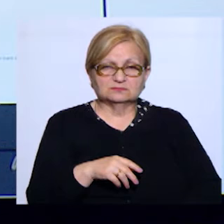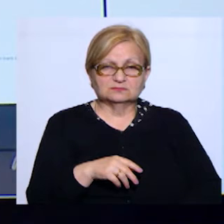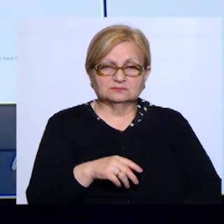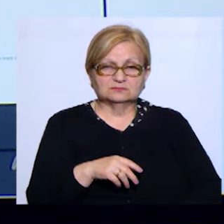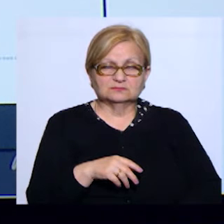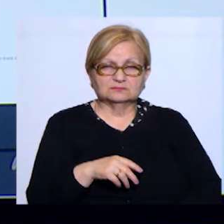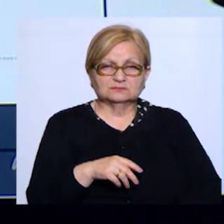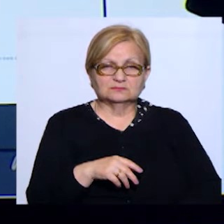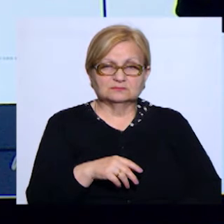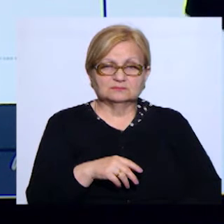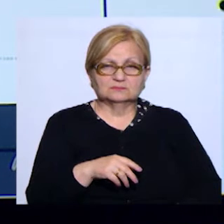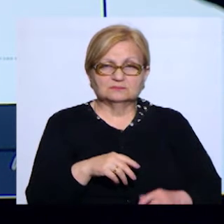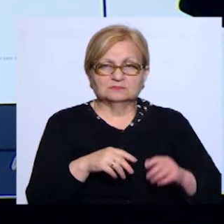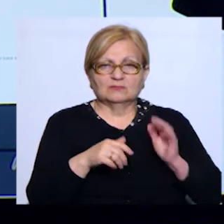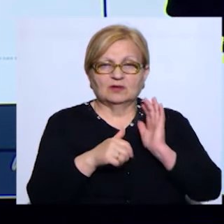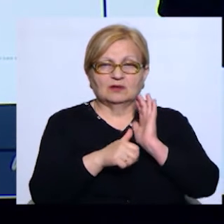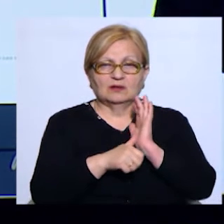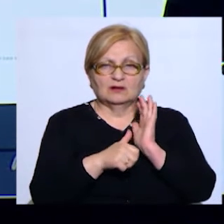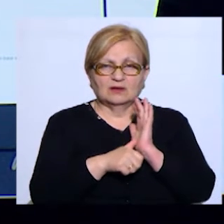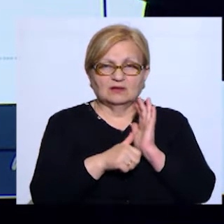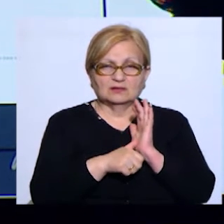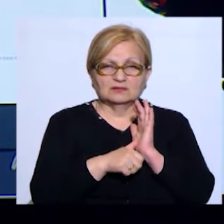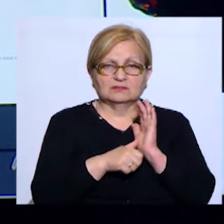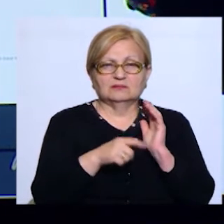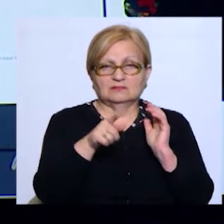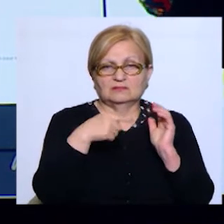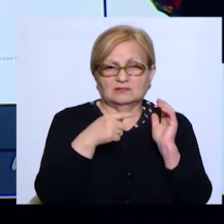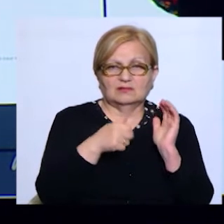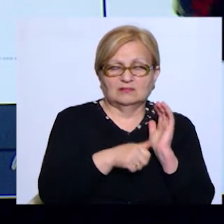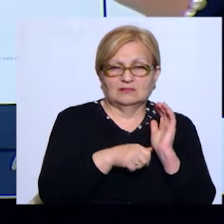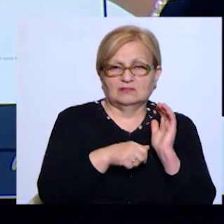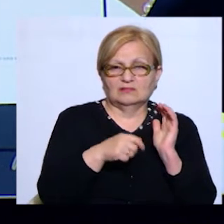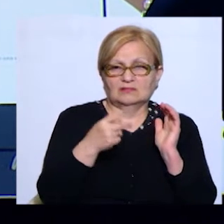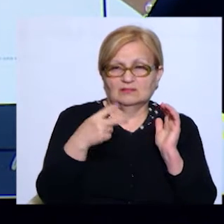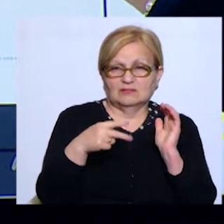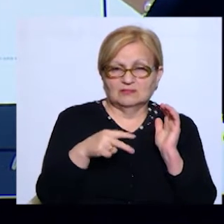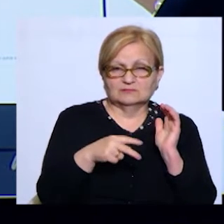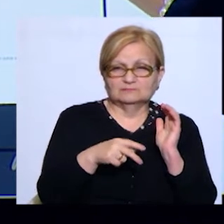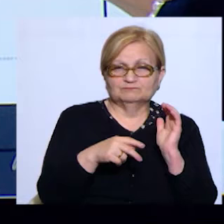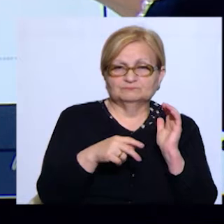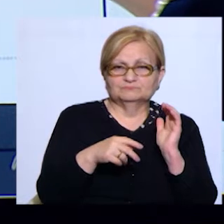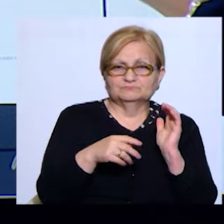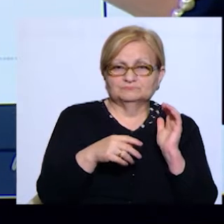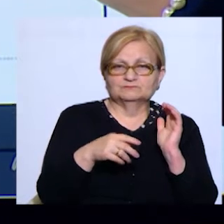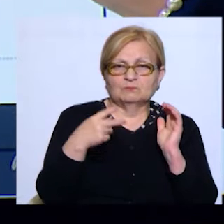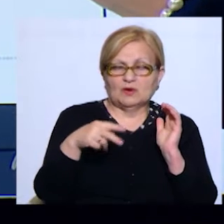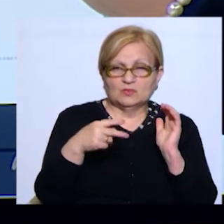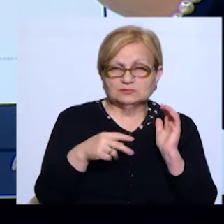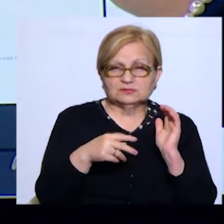5 მეოცედმა, 6-მა თქვა, რომ 1-ნი ვართ, 6-მა მეოცედმა 2-ნი ვართ, 4-მა